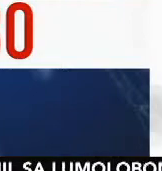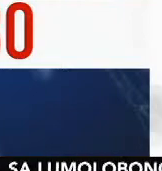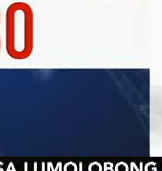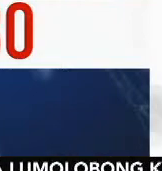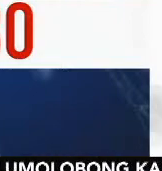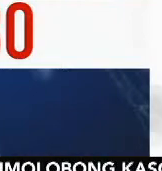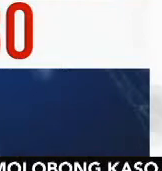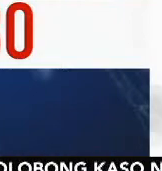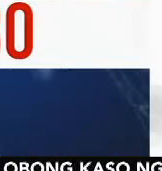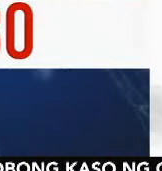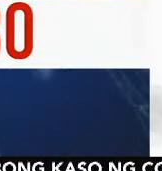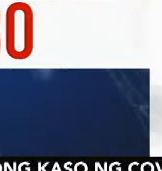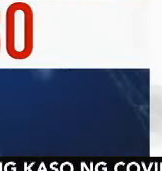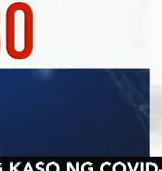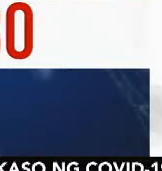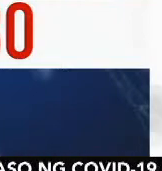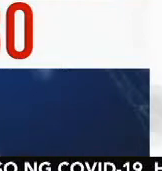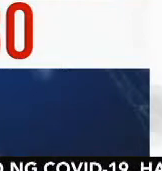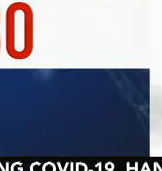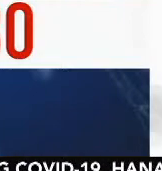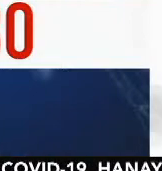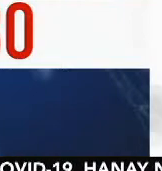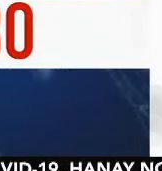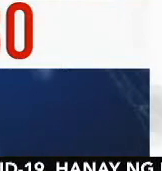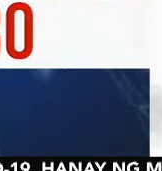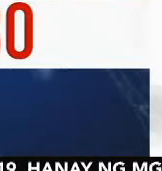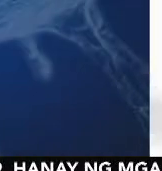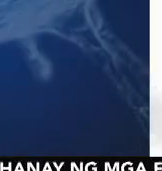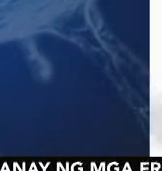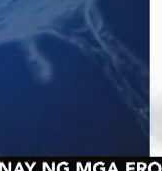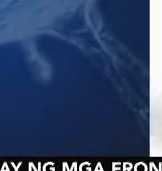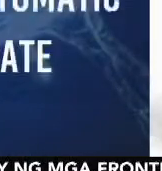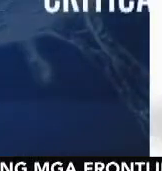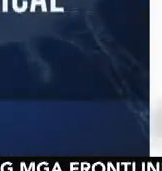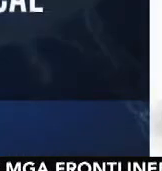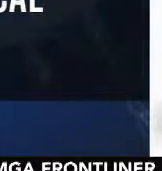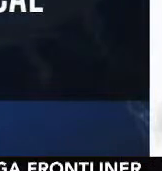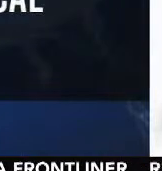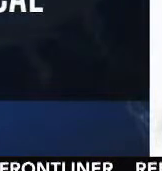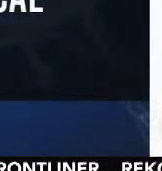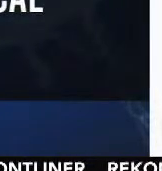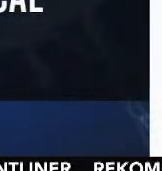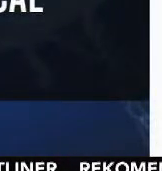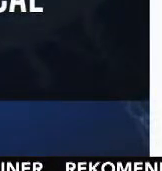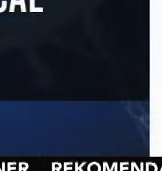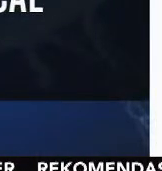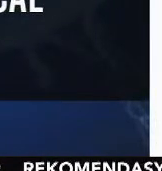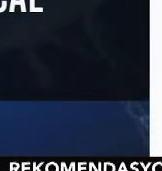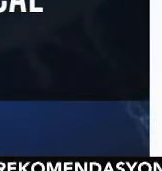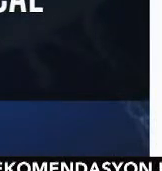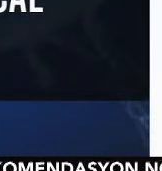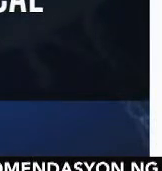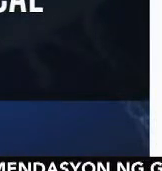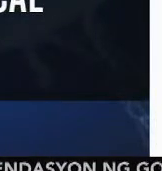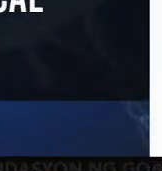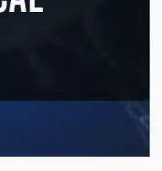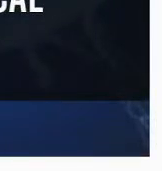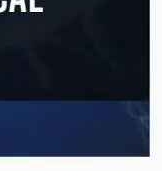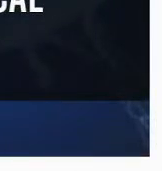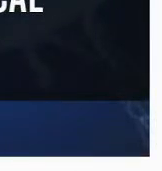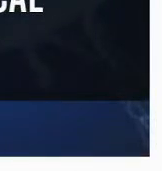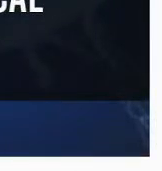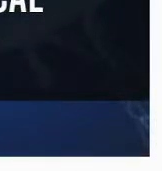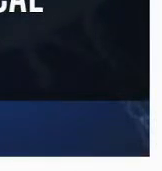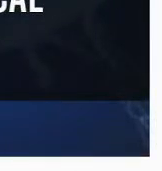ang critical. Samantala, 3,725 ang dagdag sa mga gumaling ngayong araw. 145 naman